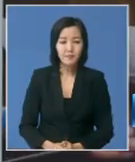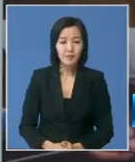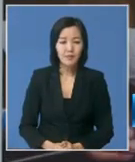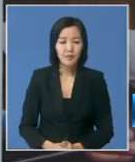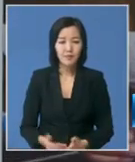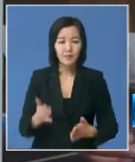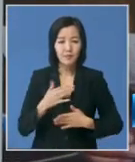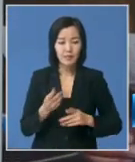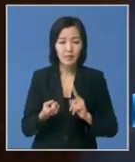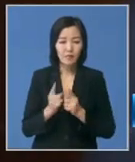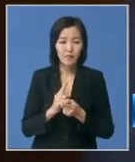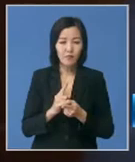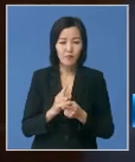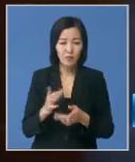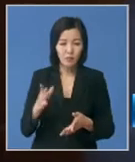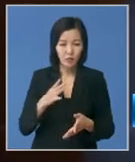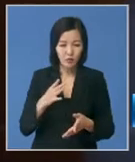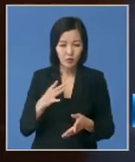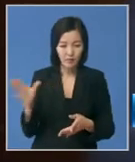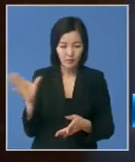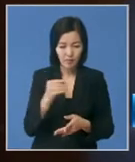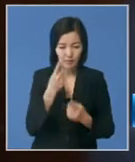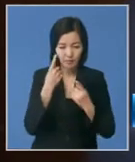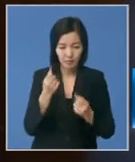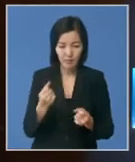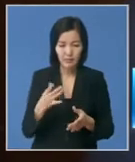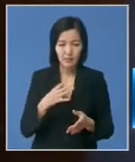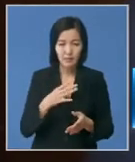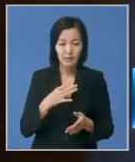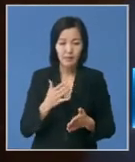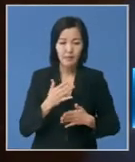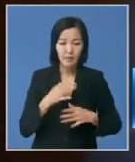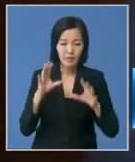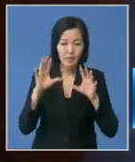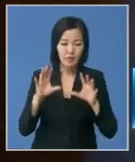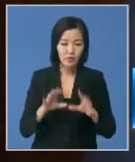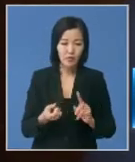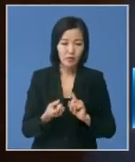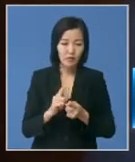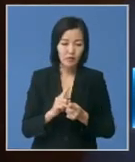Бізде реформа болған, білесіздер. Бізде сол мен конституциялық реформада